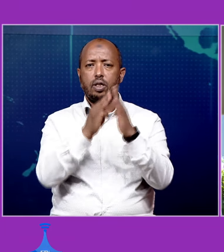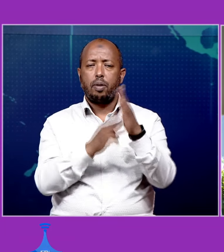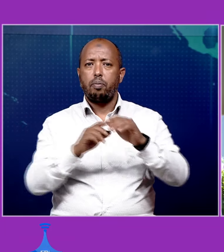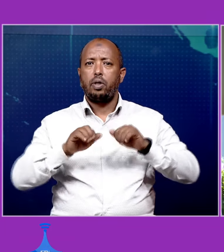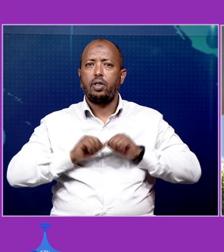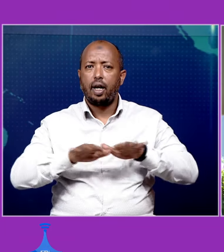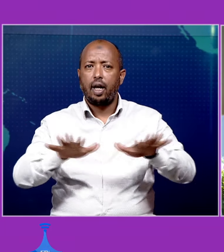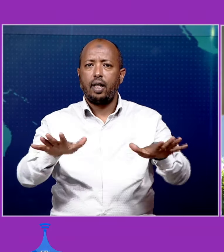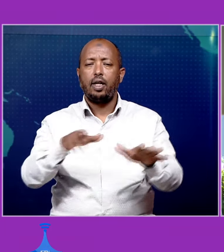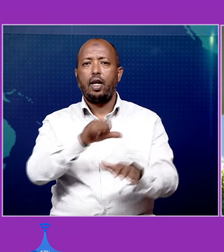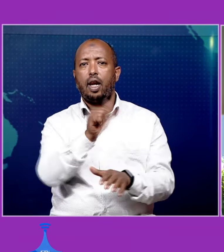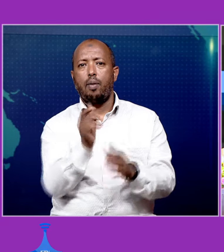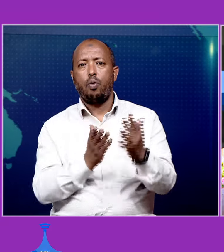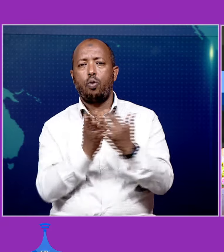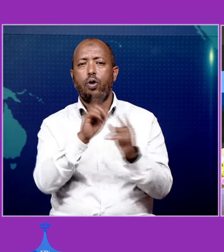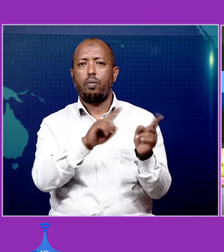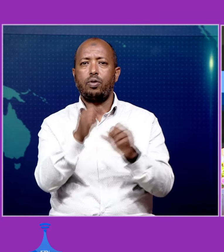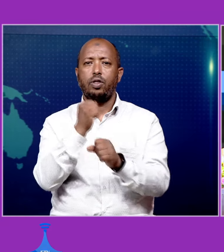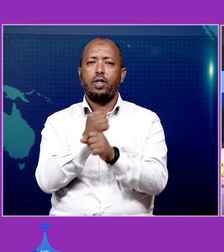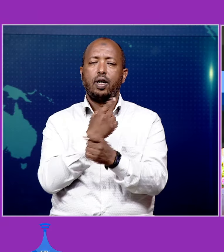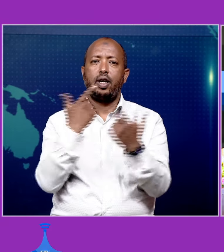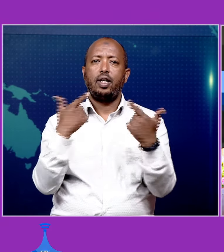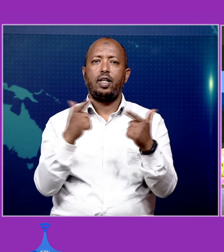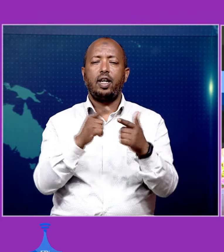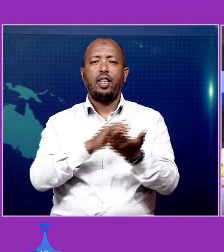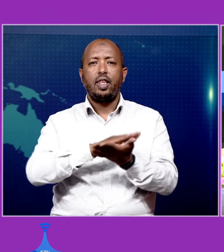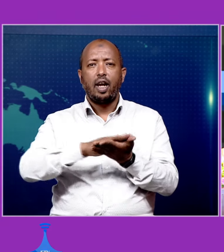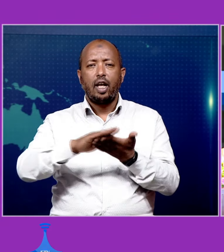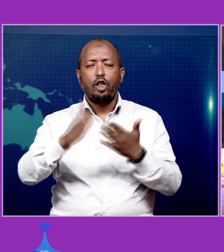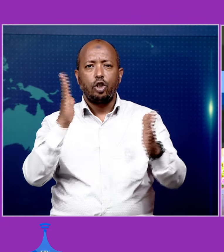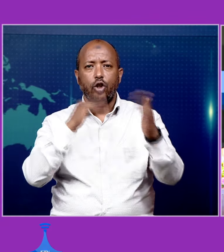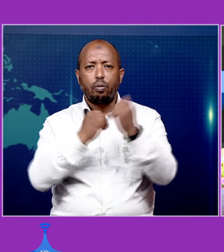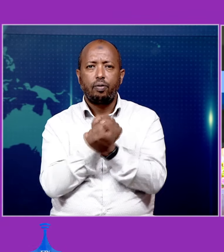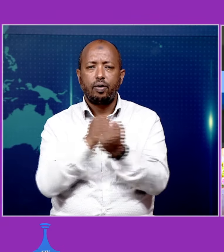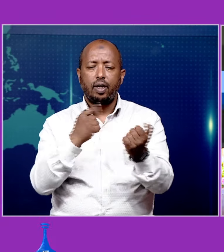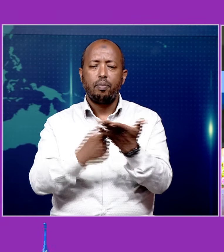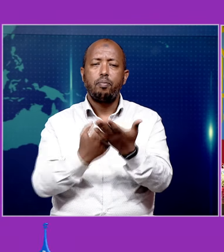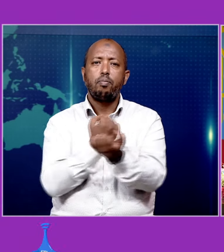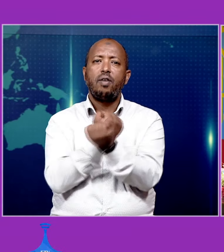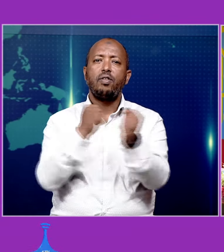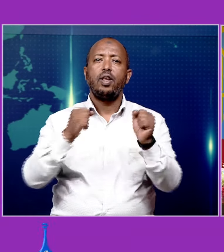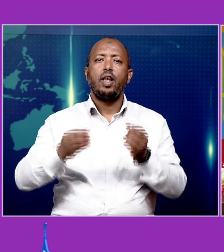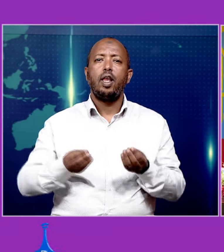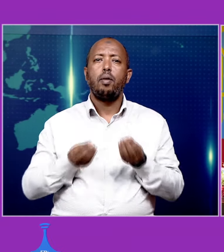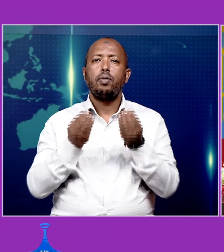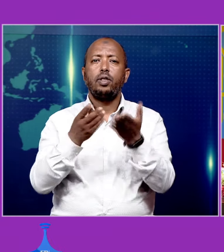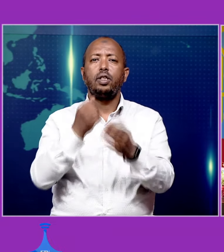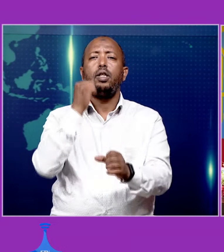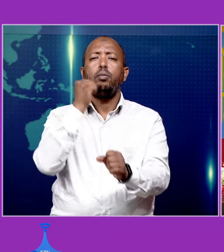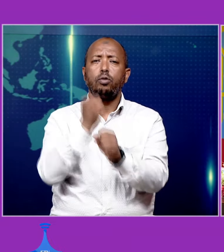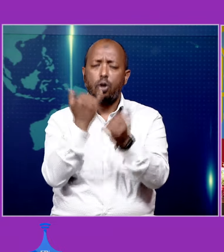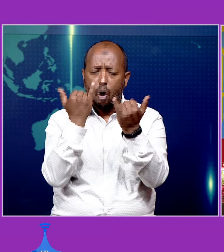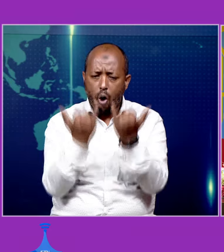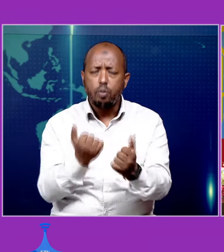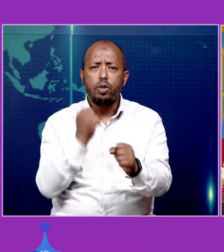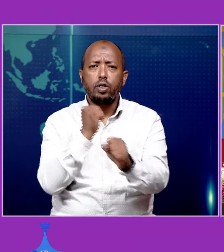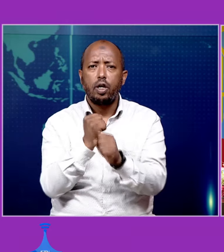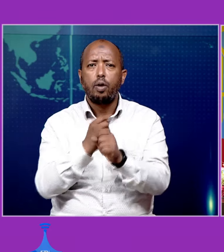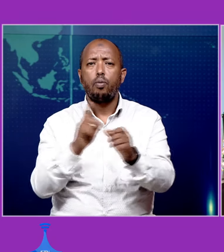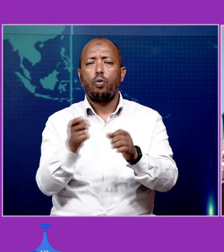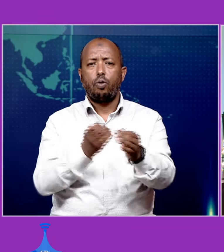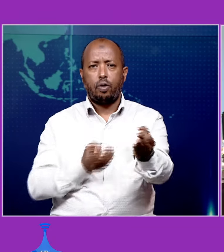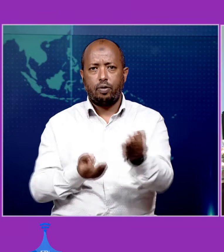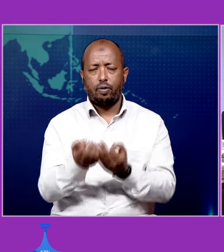በኩል ደግሞ የስራ እድል ፈጠራ ጥራት ችግሮችን ነቅሶ መፍትሄ ለመስጠት የተሰራበት እንደሆነ ተገልጿል።